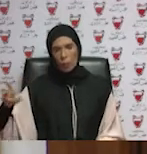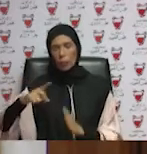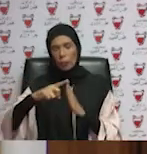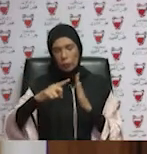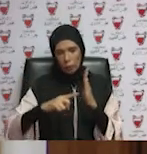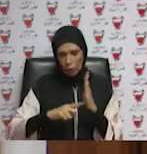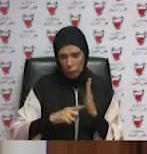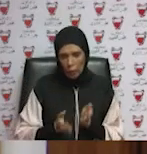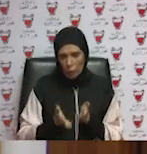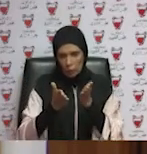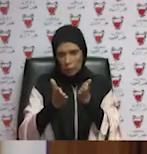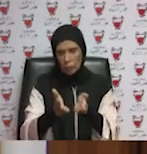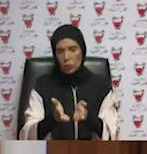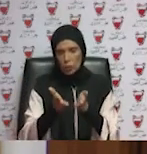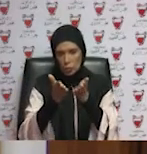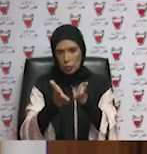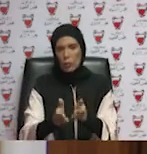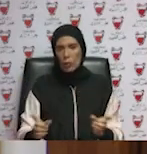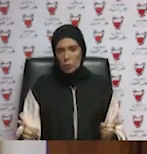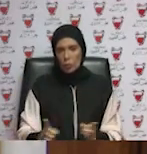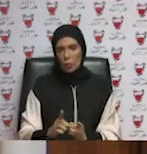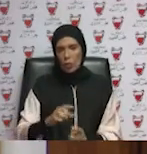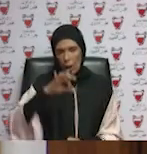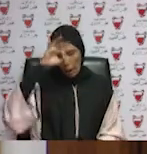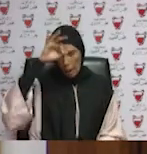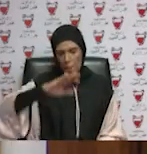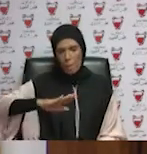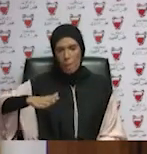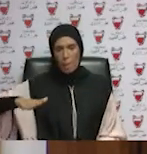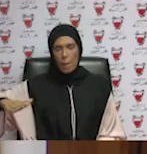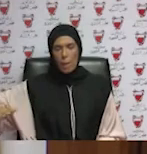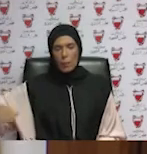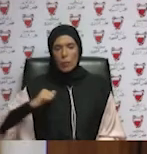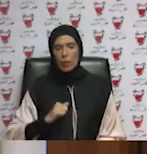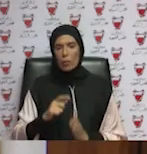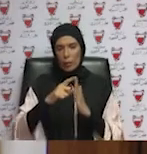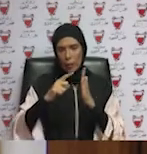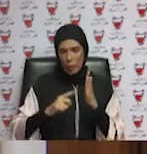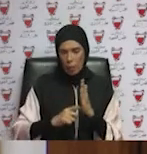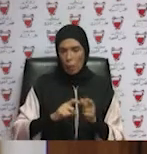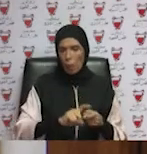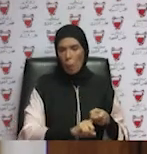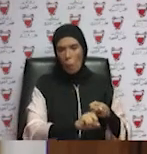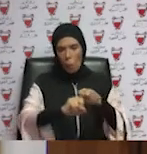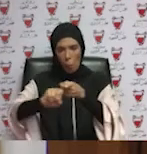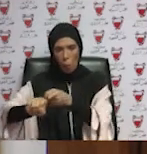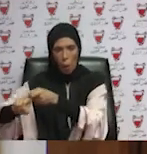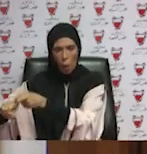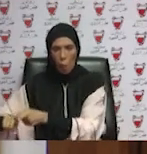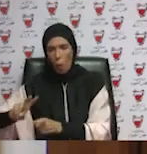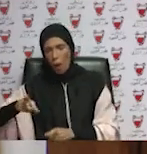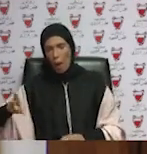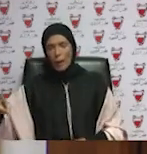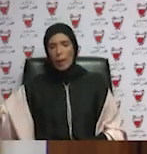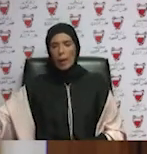قانون السفن الصغيرة بالنسبة لخفر السواحل أو بالنسبة لقانون الموانئ بالنسبة لوزارة الاتصالات